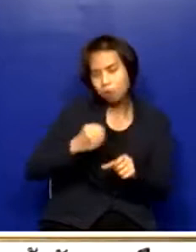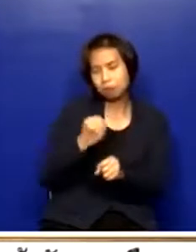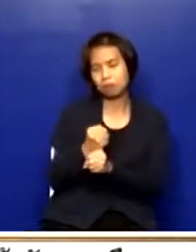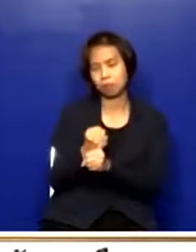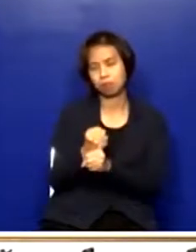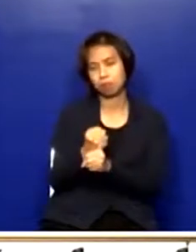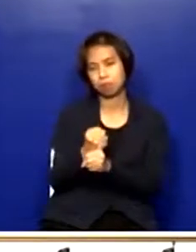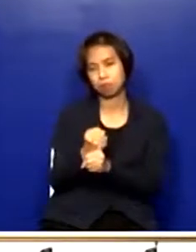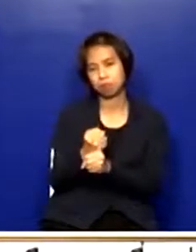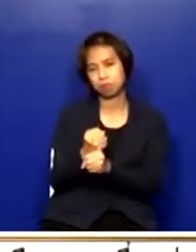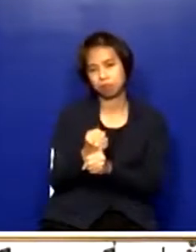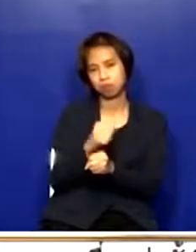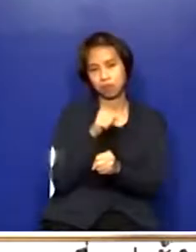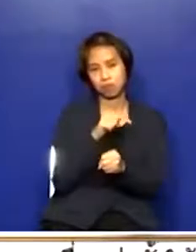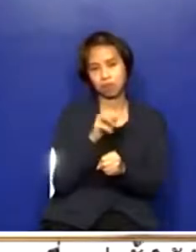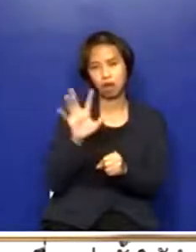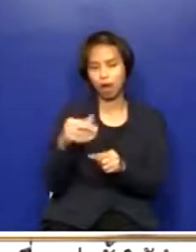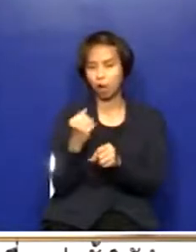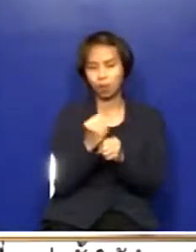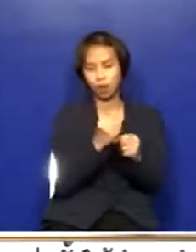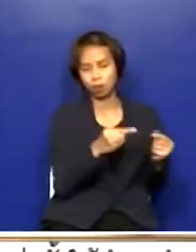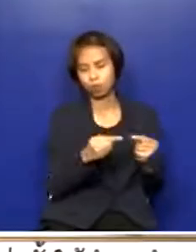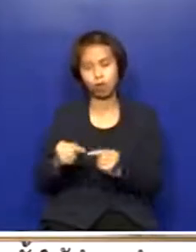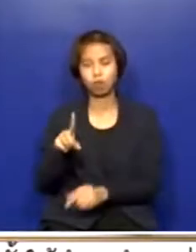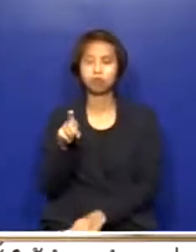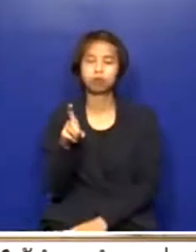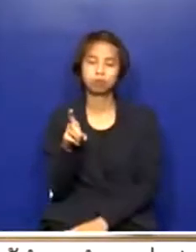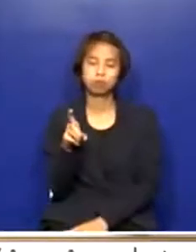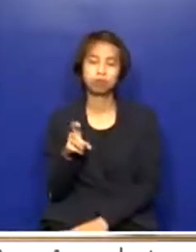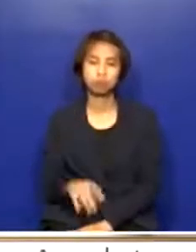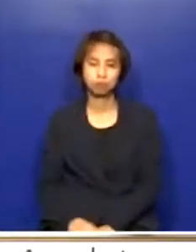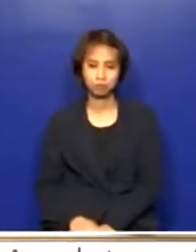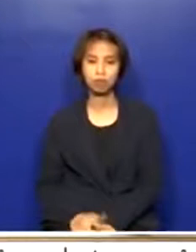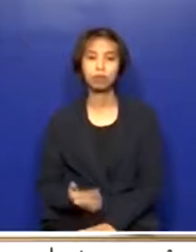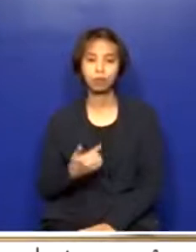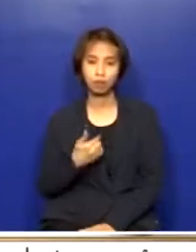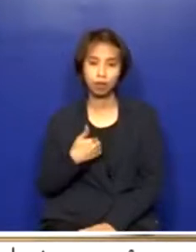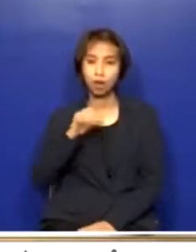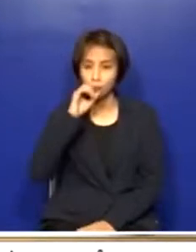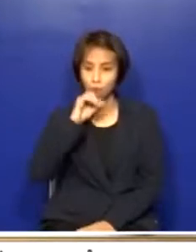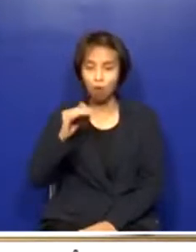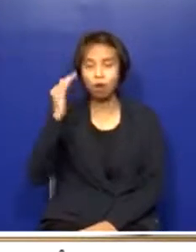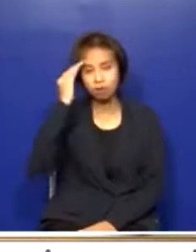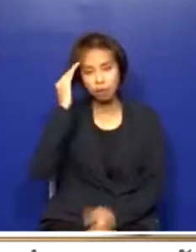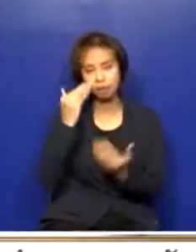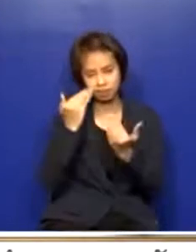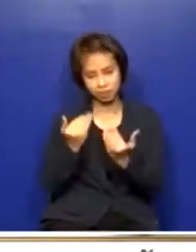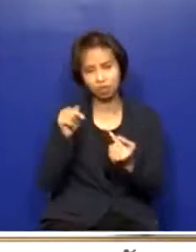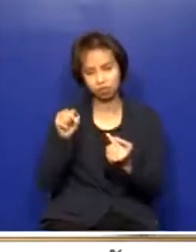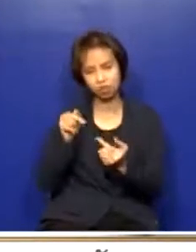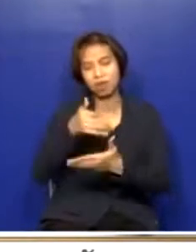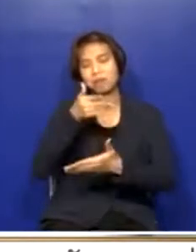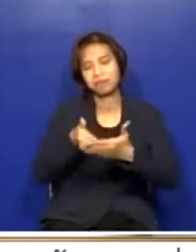านของรัฐธรนวชะบับ 2549 มาต่อเนื่องในปี 2560 ได้เรากอยากกรบบรญฐว่าตรนี้ครับ คือสิ่งที่